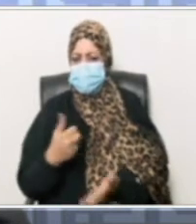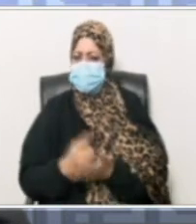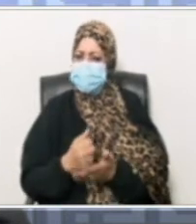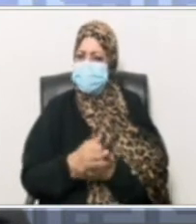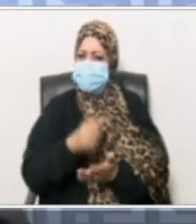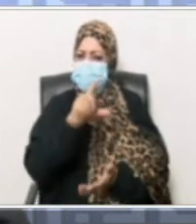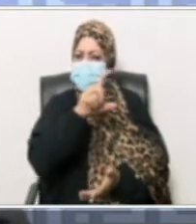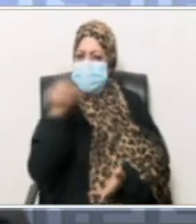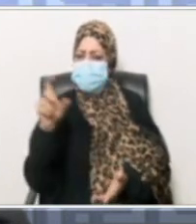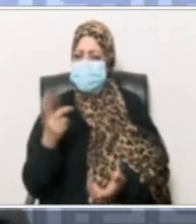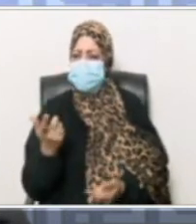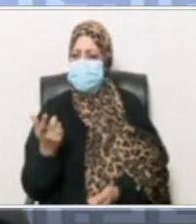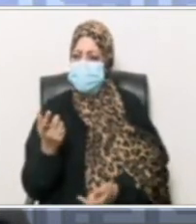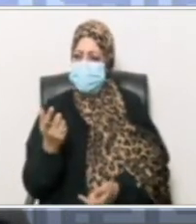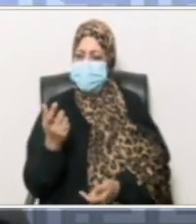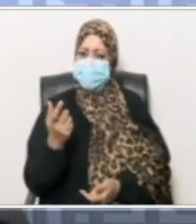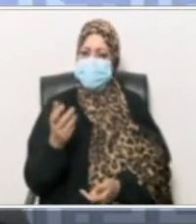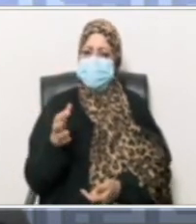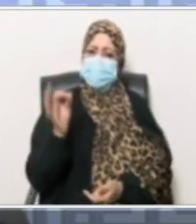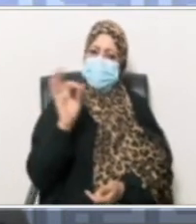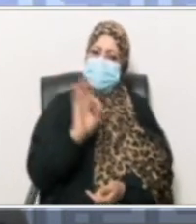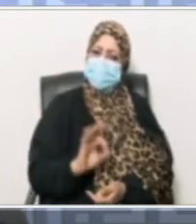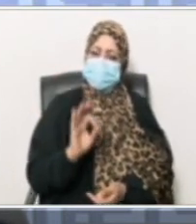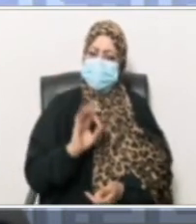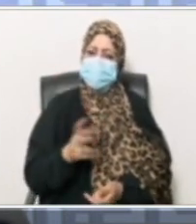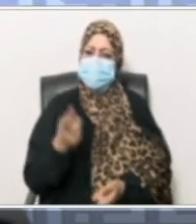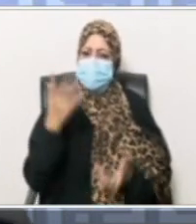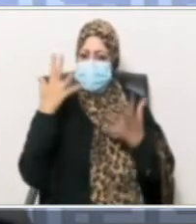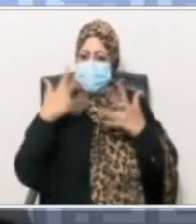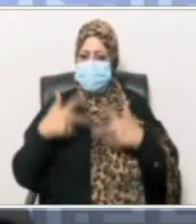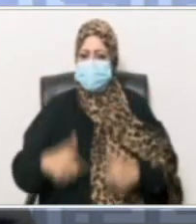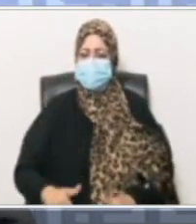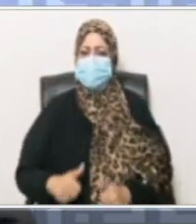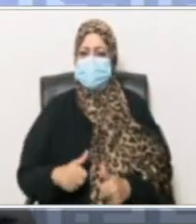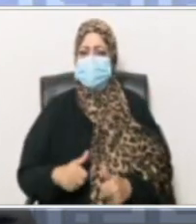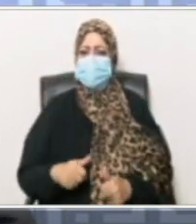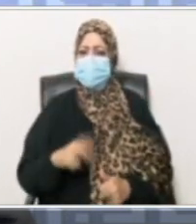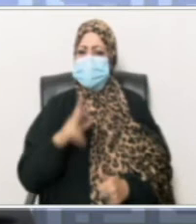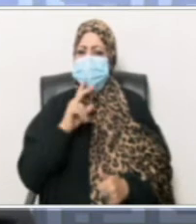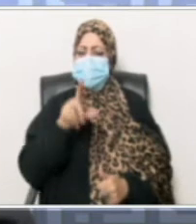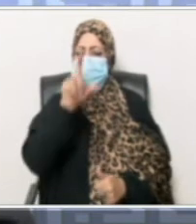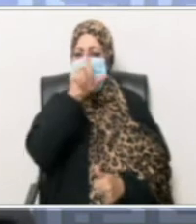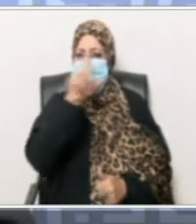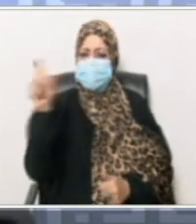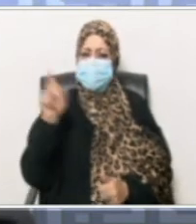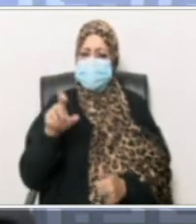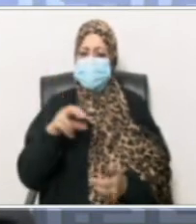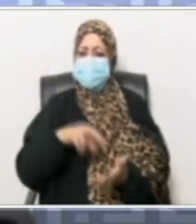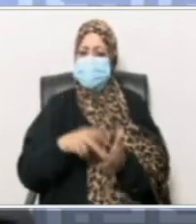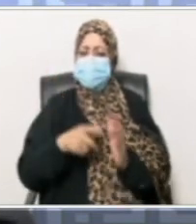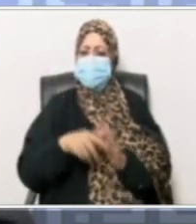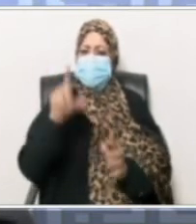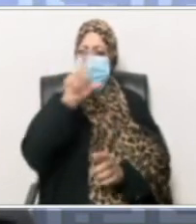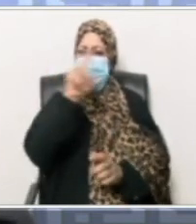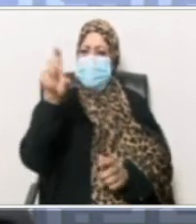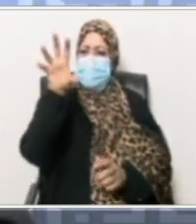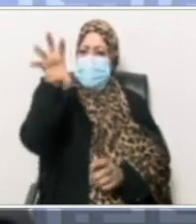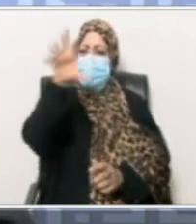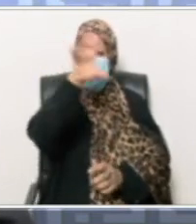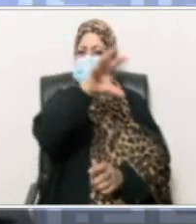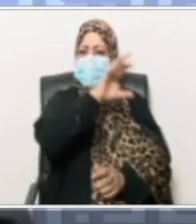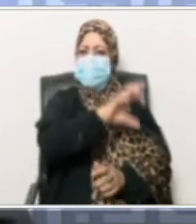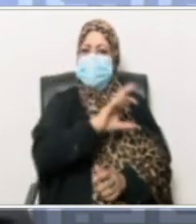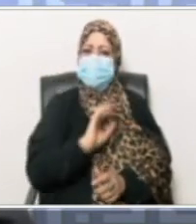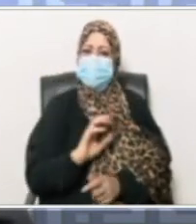ويتحللون من عرى الدين ومن بقع الإسلام التي بعث النبي صلى الله عليه وسلم